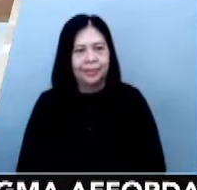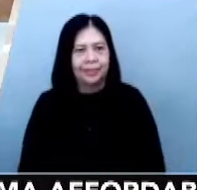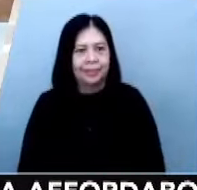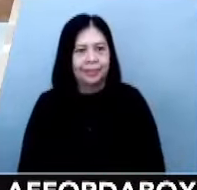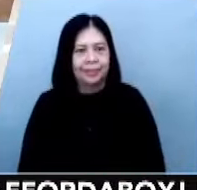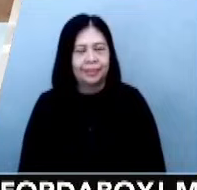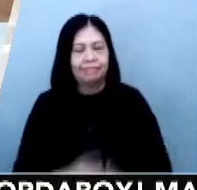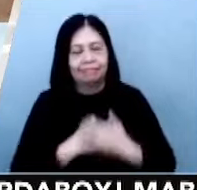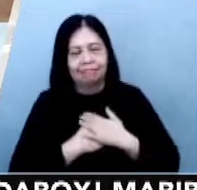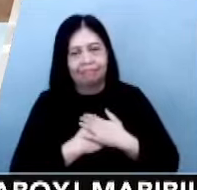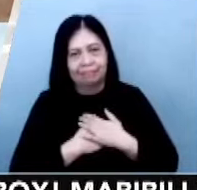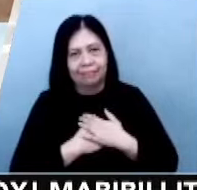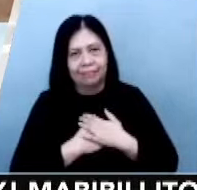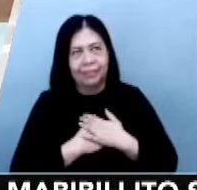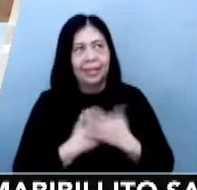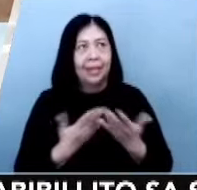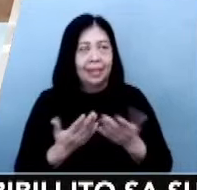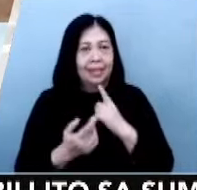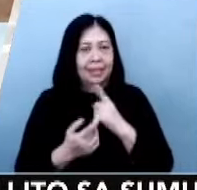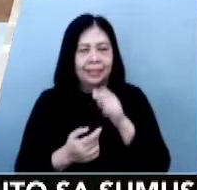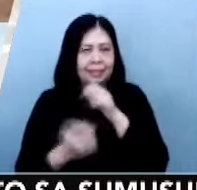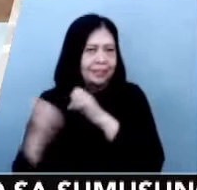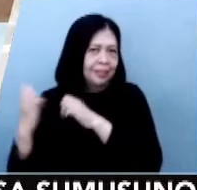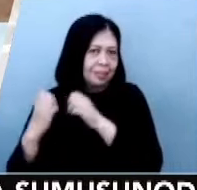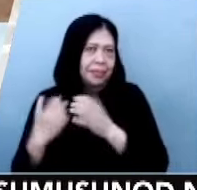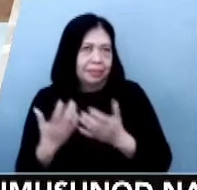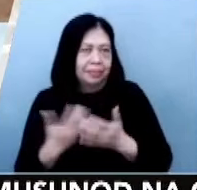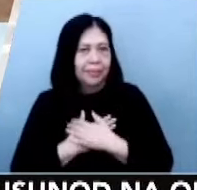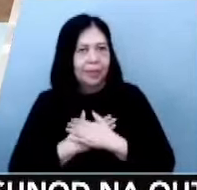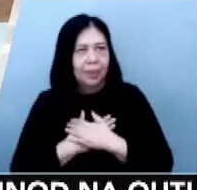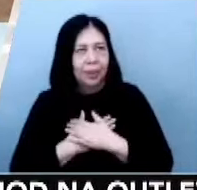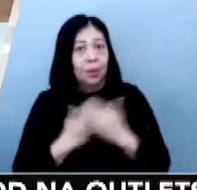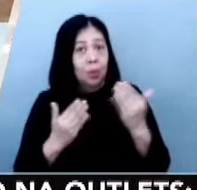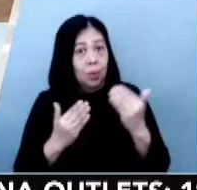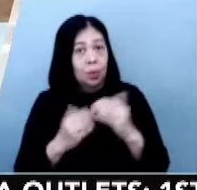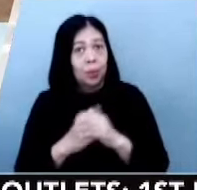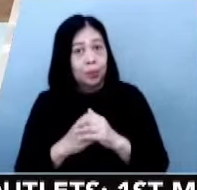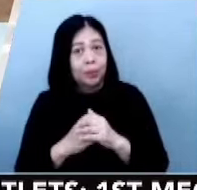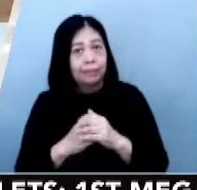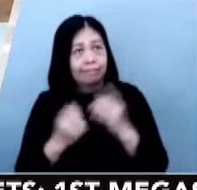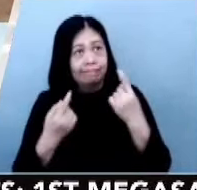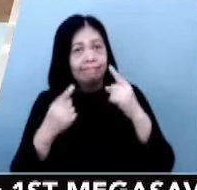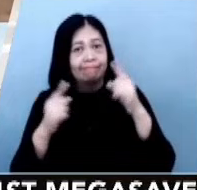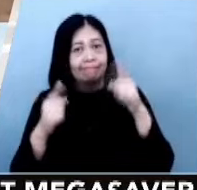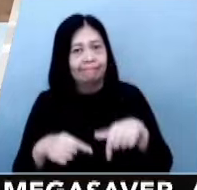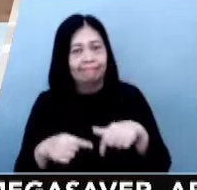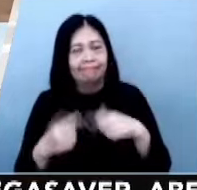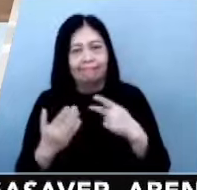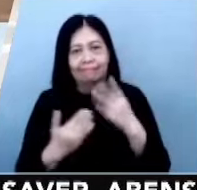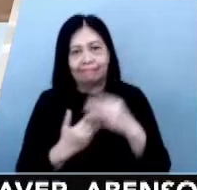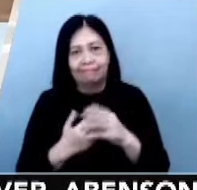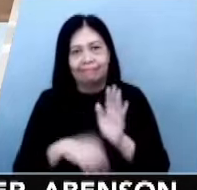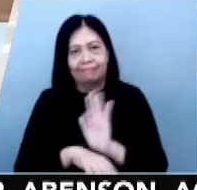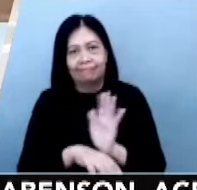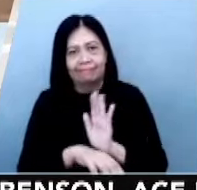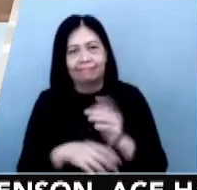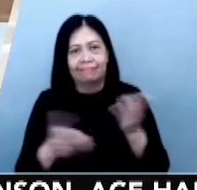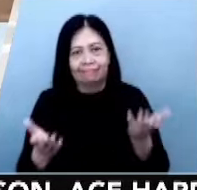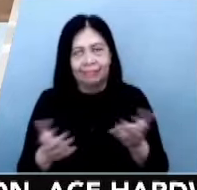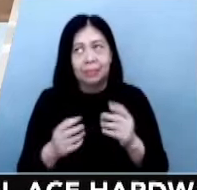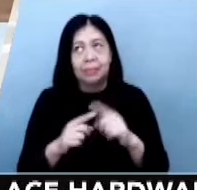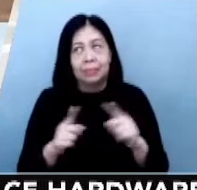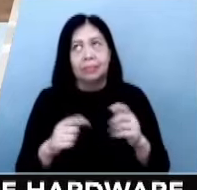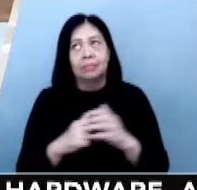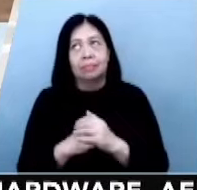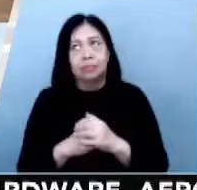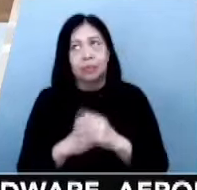didn't expect. Well, syempre, we're hoping na maging matagumpay po ang isang proyekto na ginagawa po natin. But, for